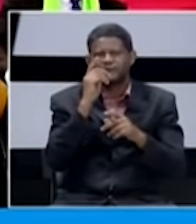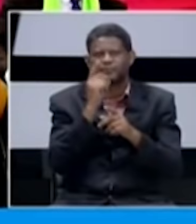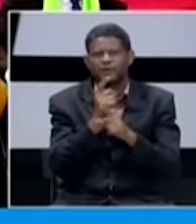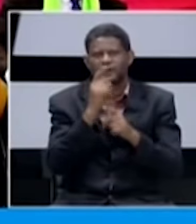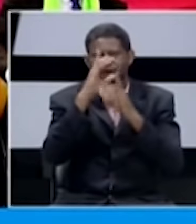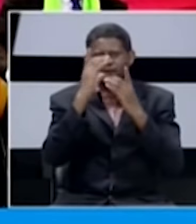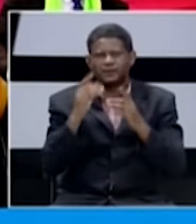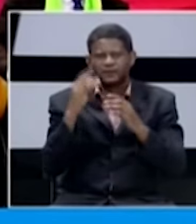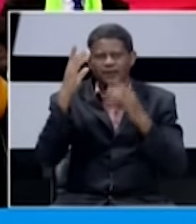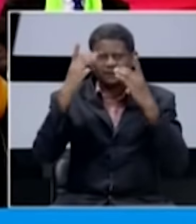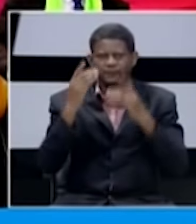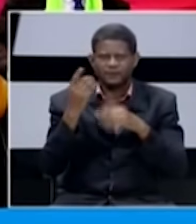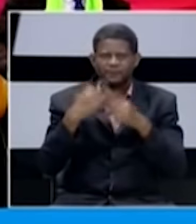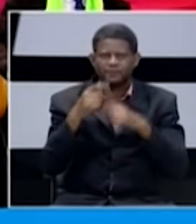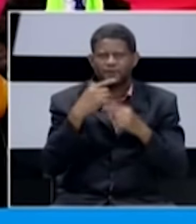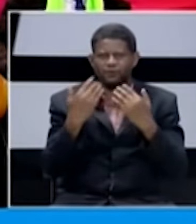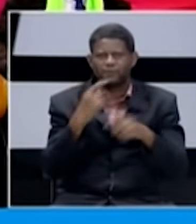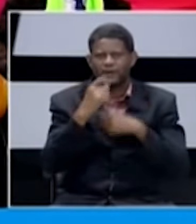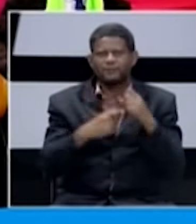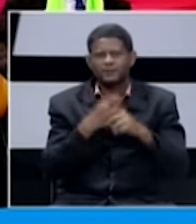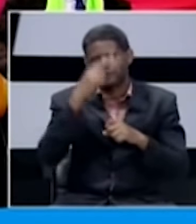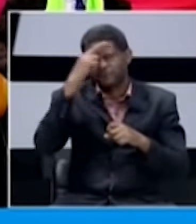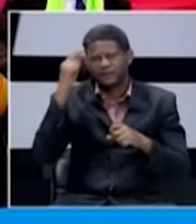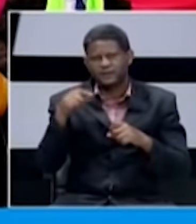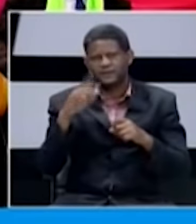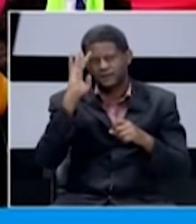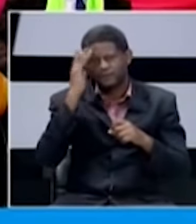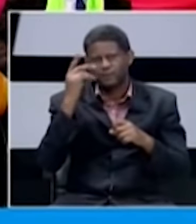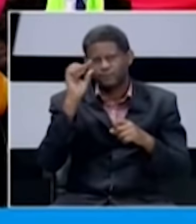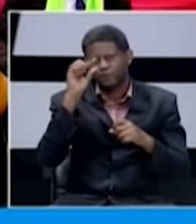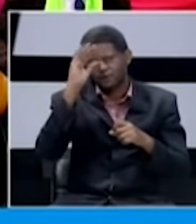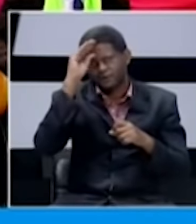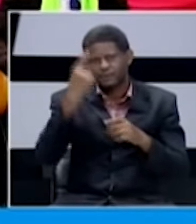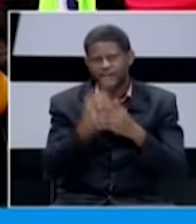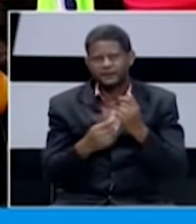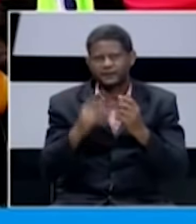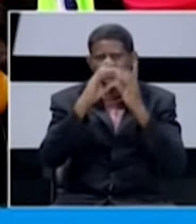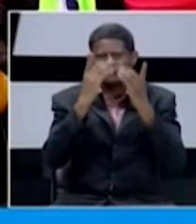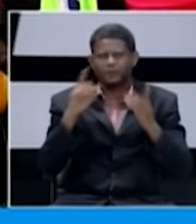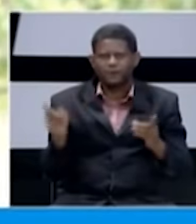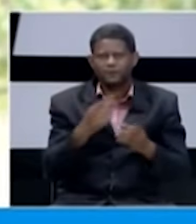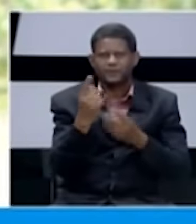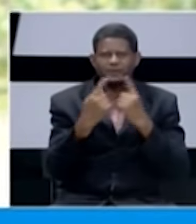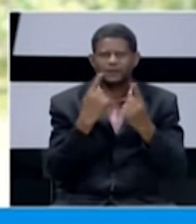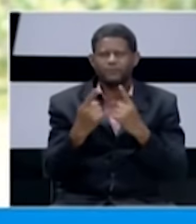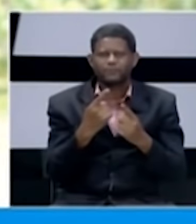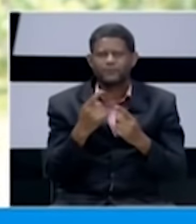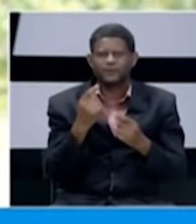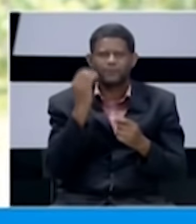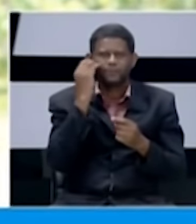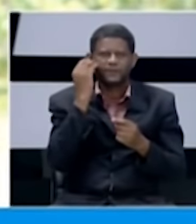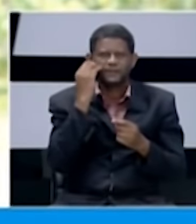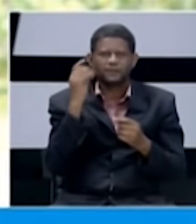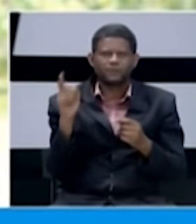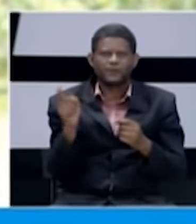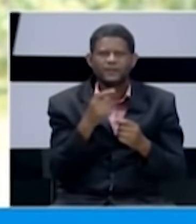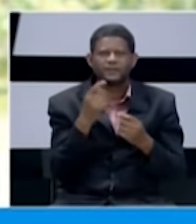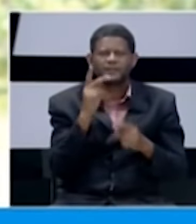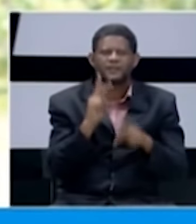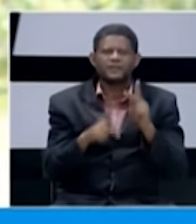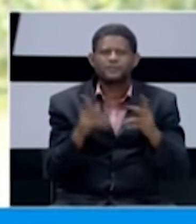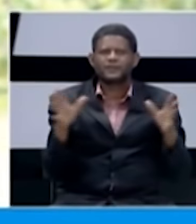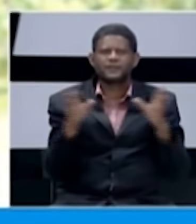بمزخخر لبزبن قنا بمخنيات أزحمان بزتو سون سبات راح كخبر مخانو تزاريبهم كايدي قزانا قوينا تلتلنا تايو هزو كبس لين دلي